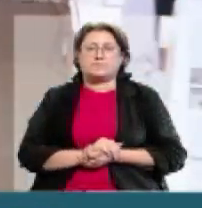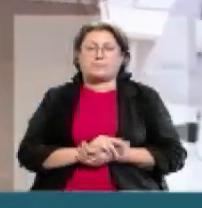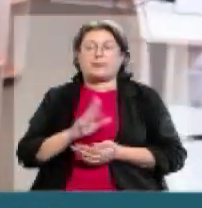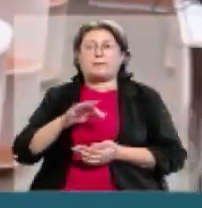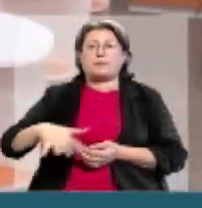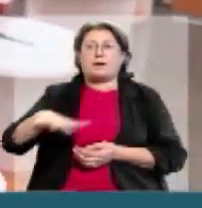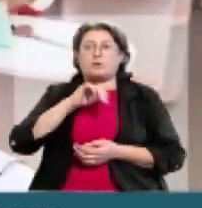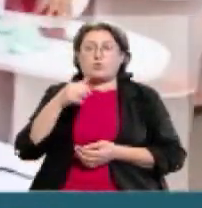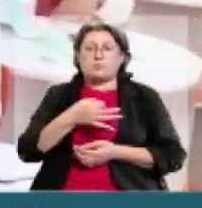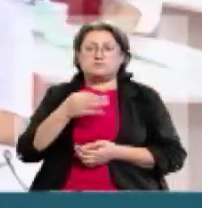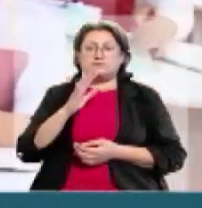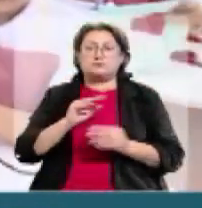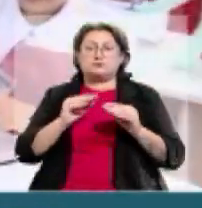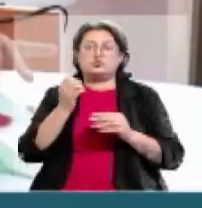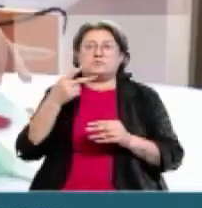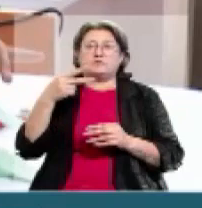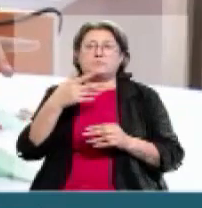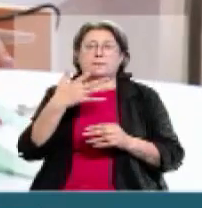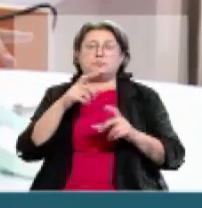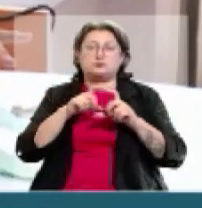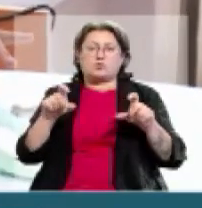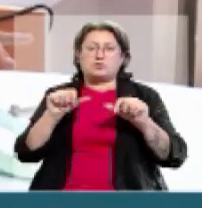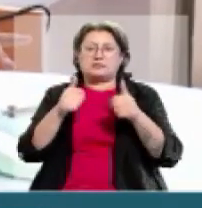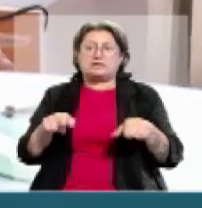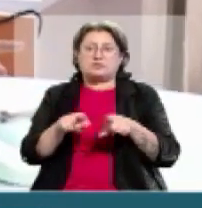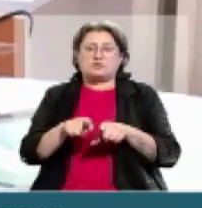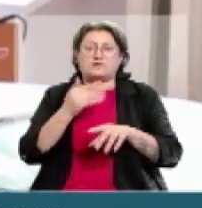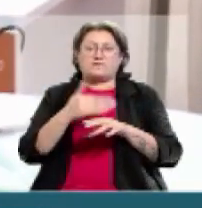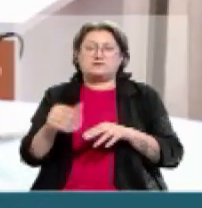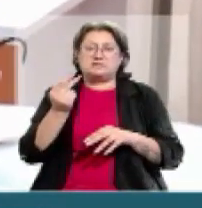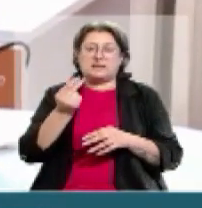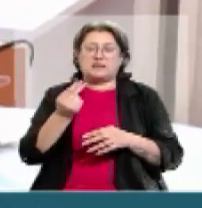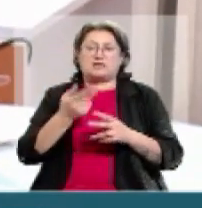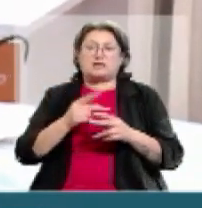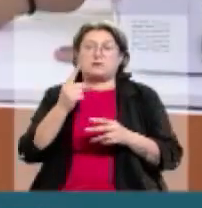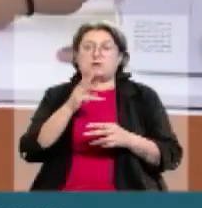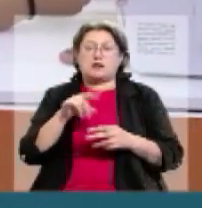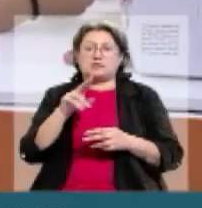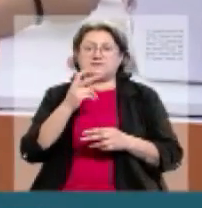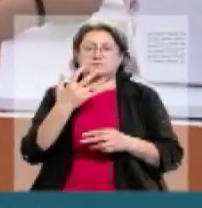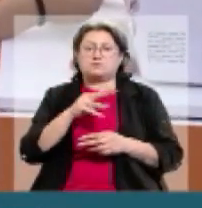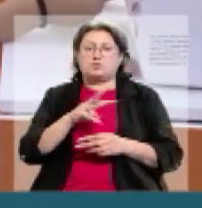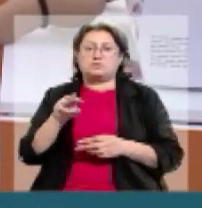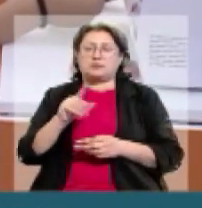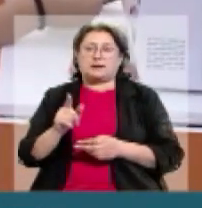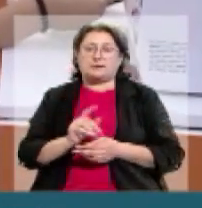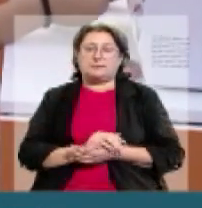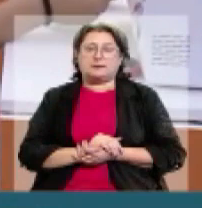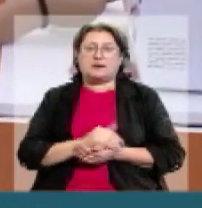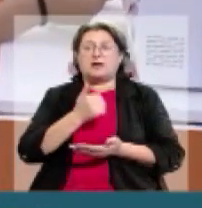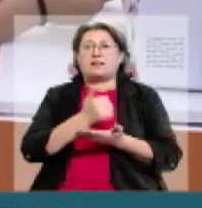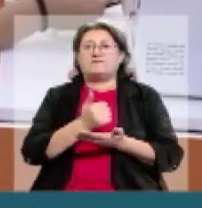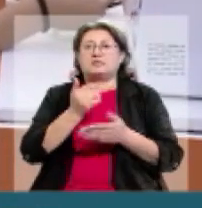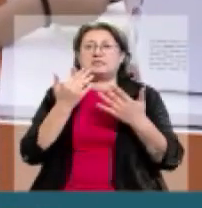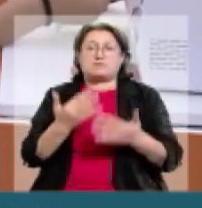5 мектепті жабдықтау жоспарланған. Бөлінген қаражат 1 миллиард 200 миллион теңге. Басты талап білім ошағында оқитын оқушы